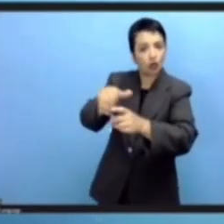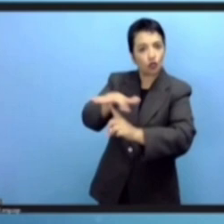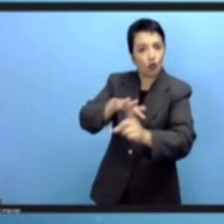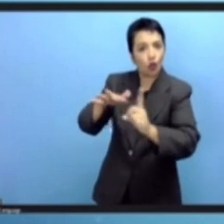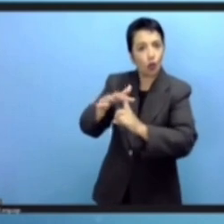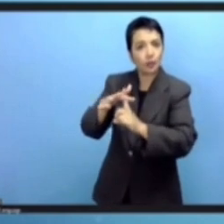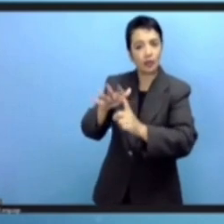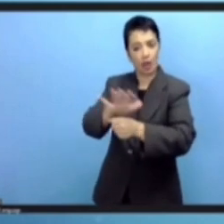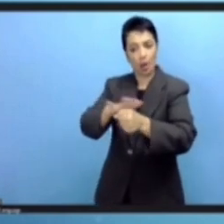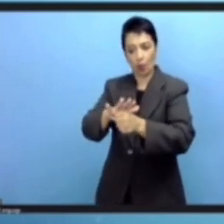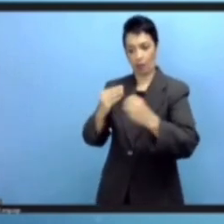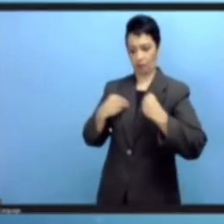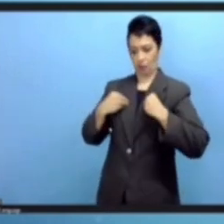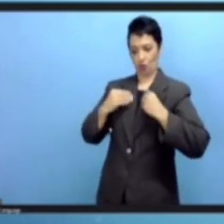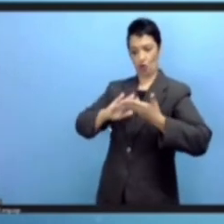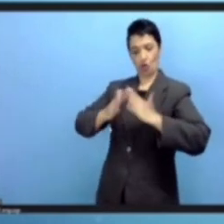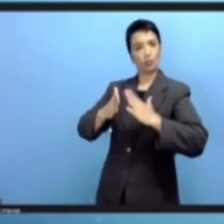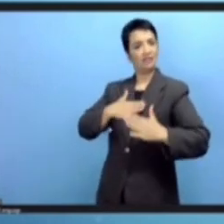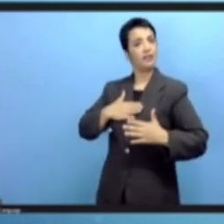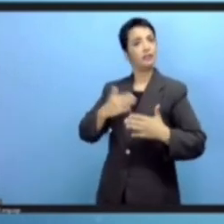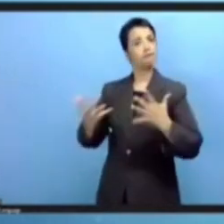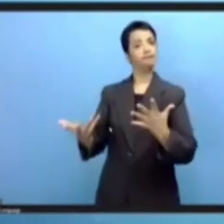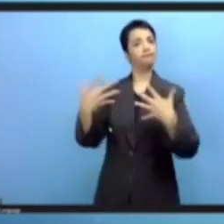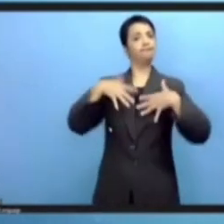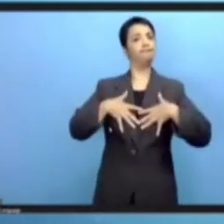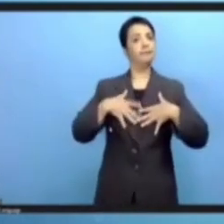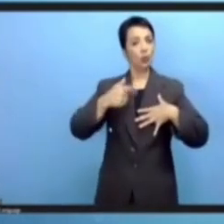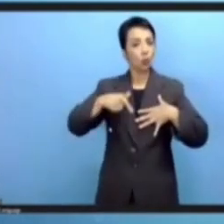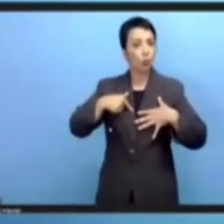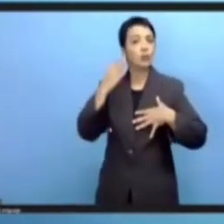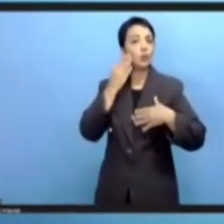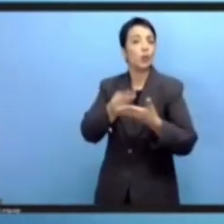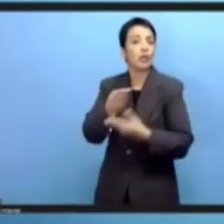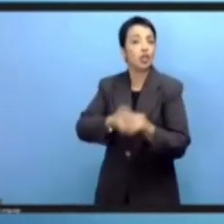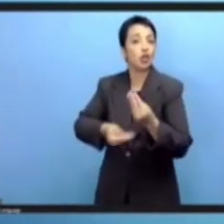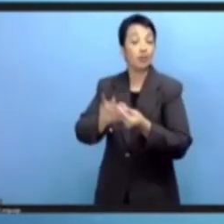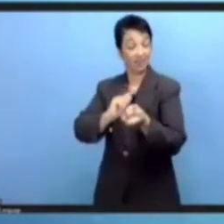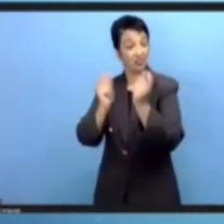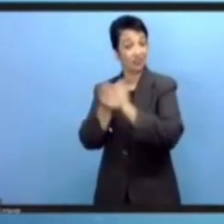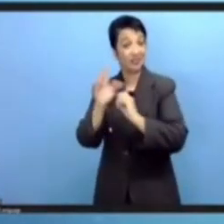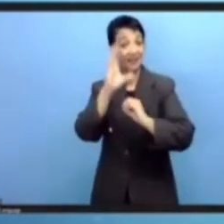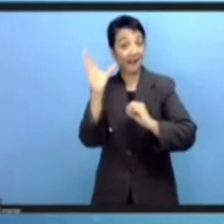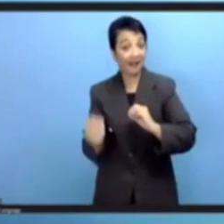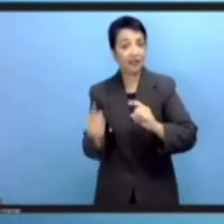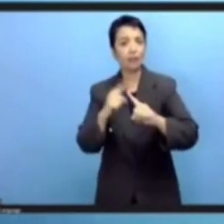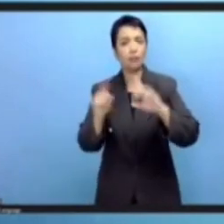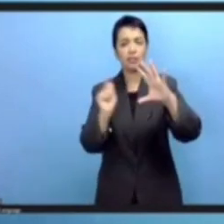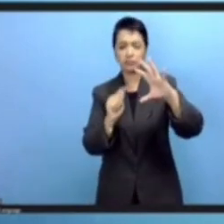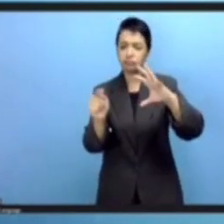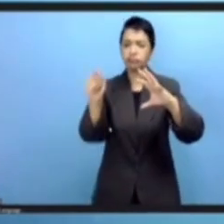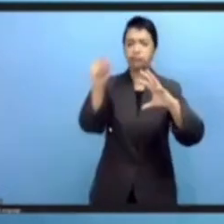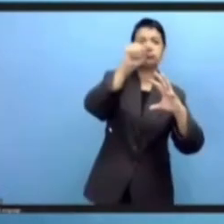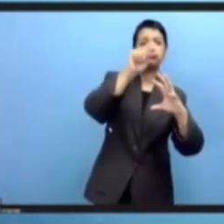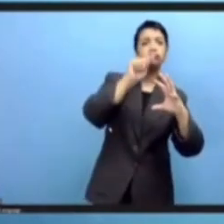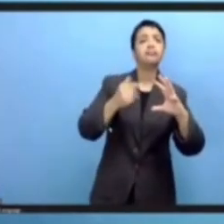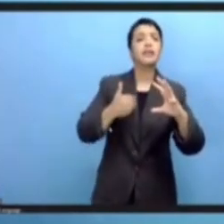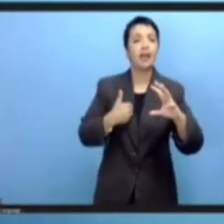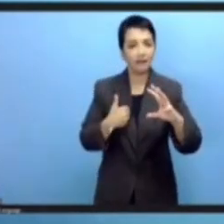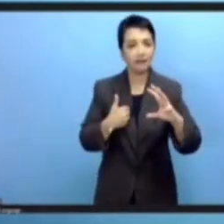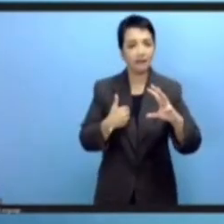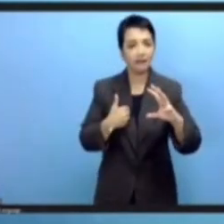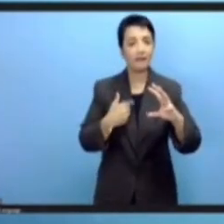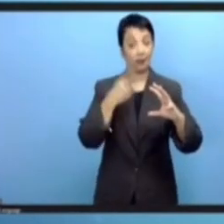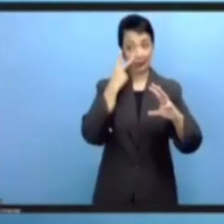pouvoir fournir un contenu et une connectivité locale en faveur des solutions